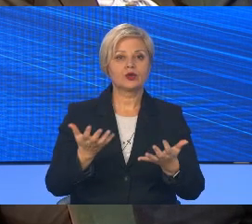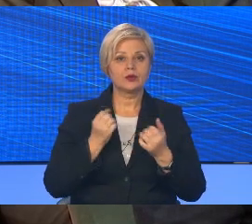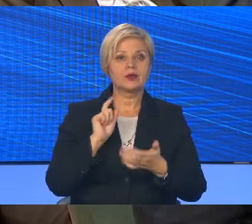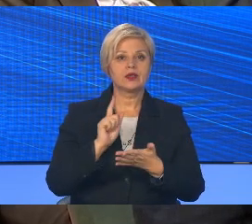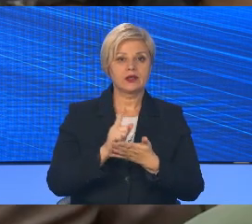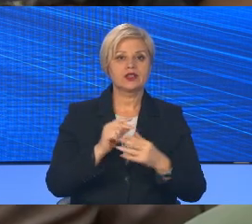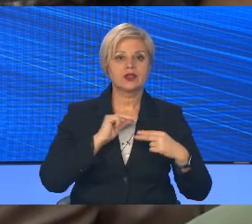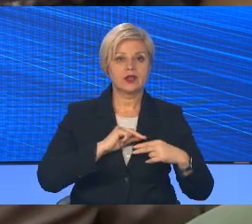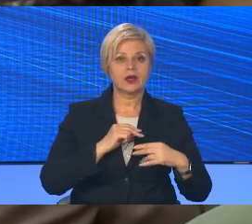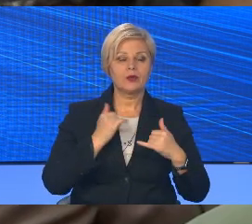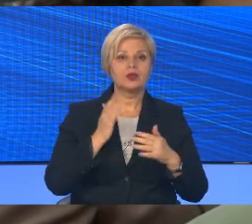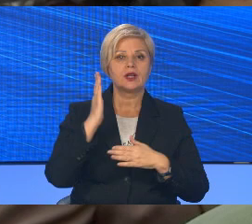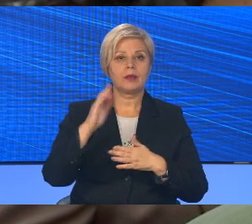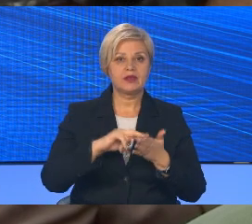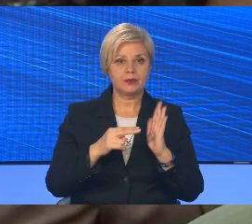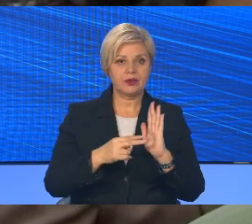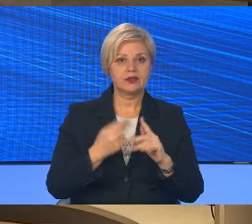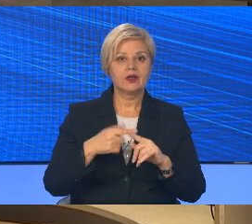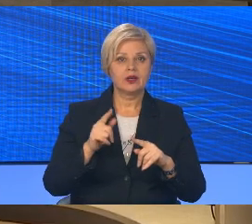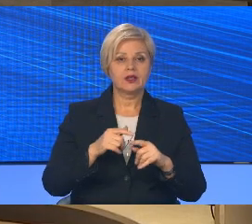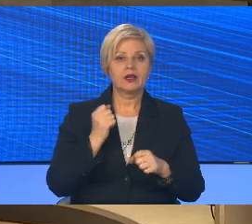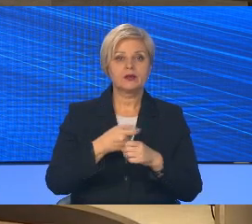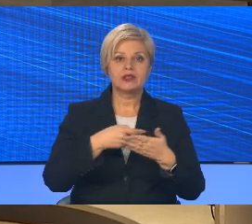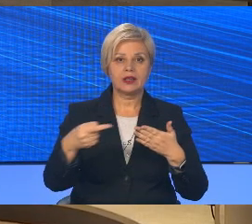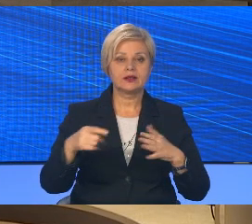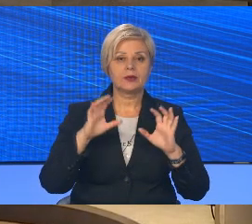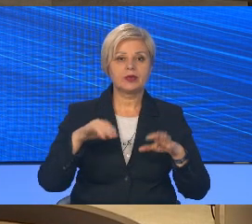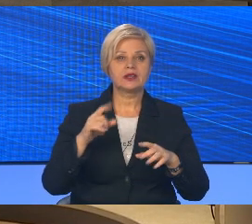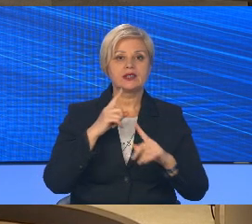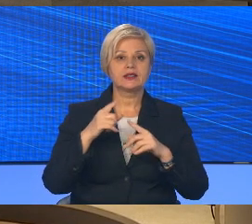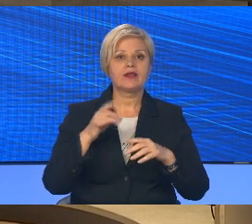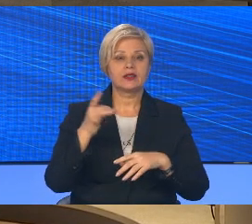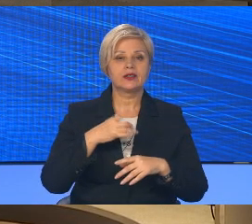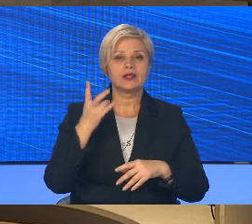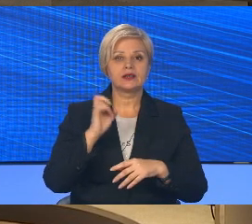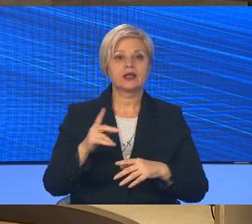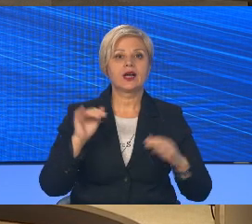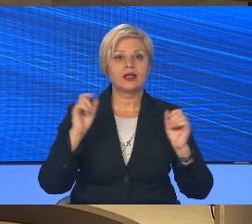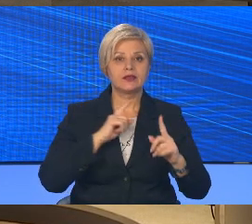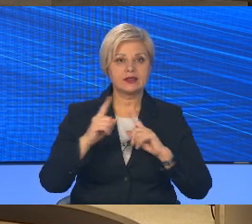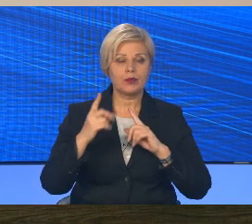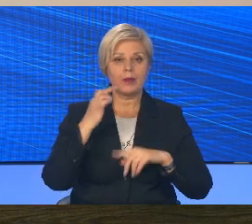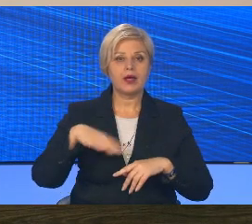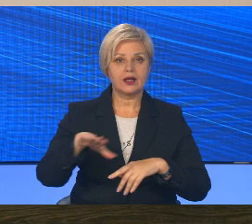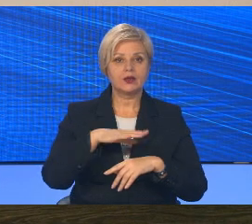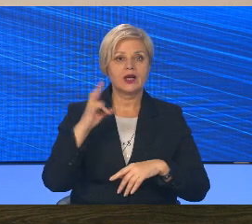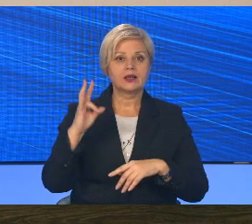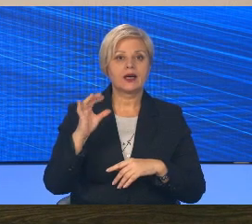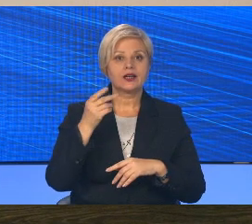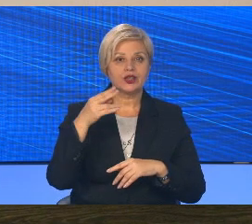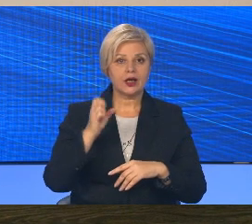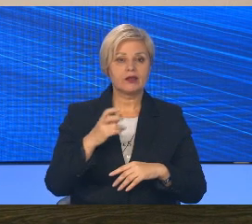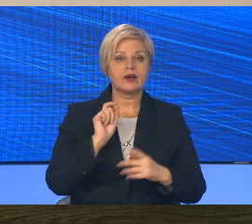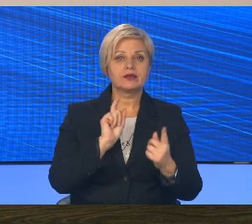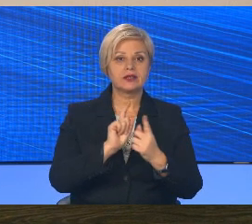павінны працаваць на перспектыву. На гэтым зрабіла акцэнт старшыня Савета Рэспублікі Нацыянальнага сходу Рэспублікі Беларусь Наталя Качанова